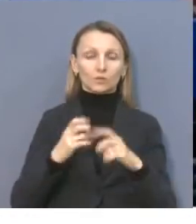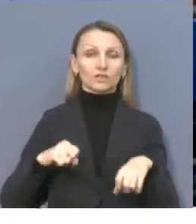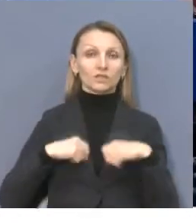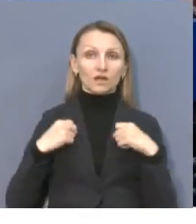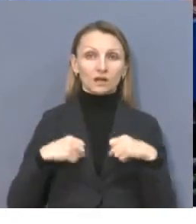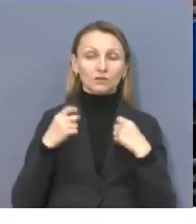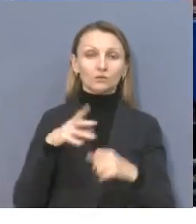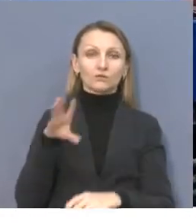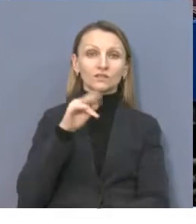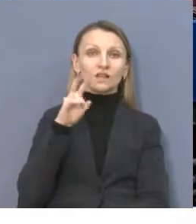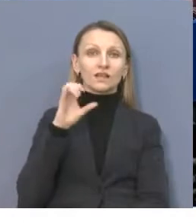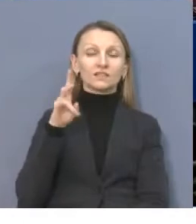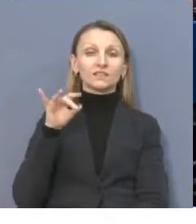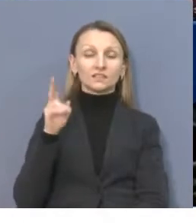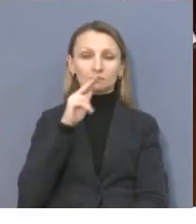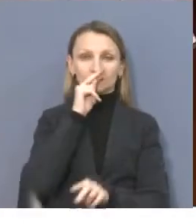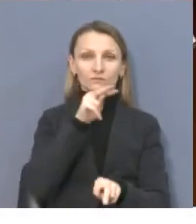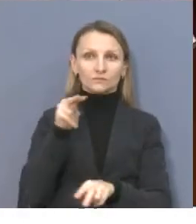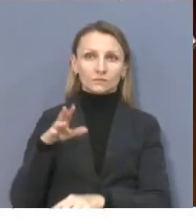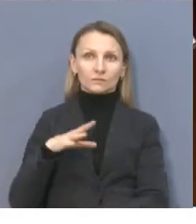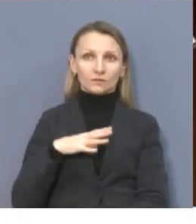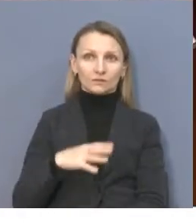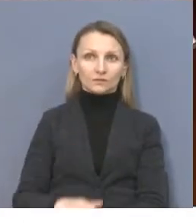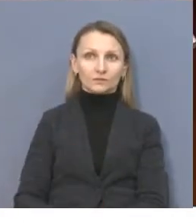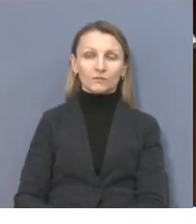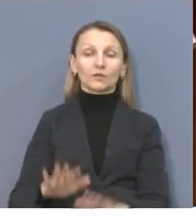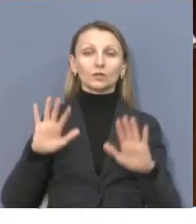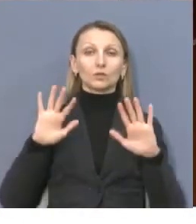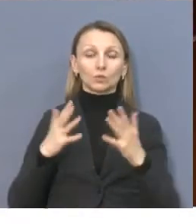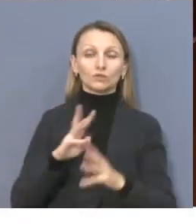случай возгорания у нас есть